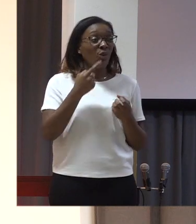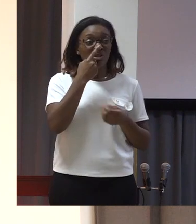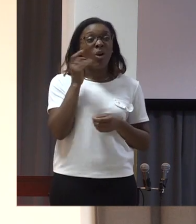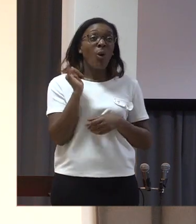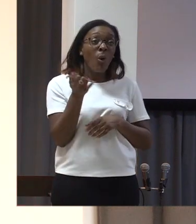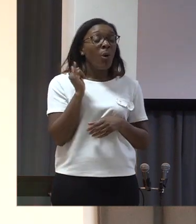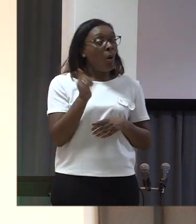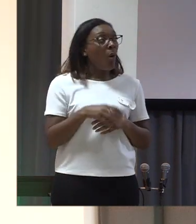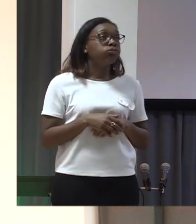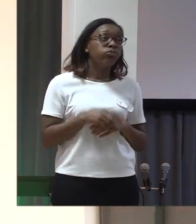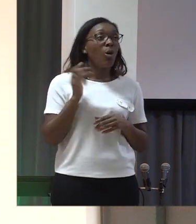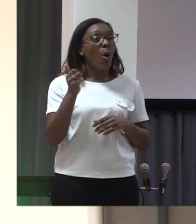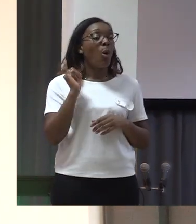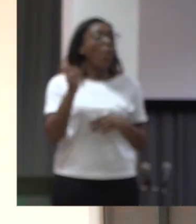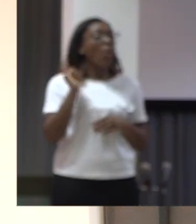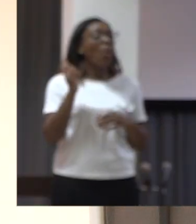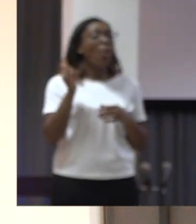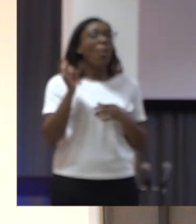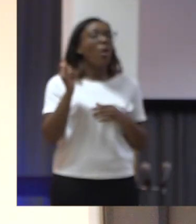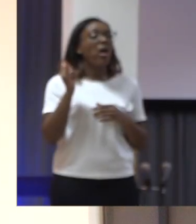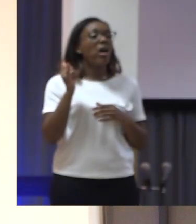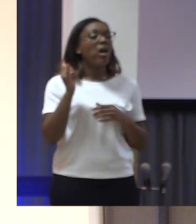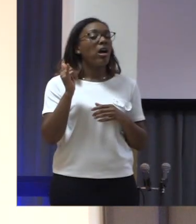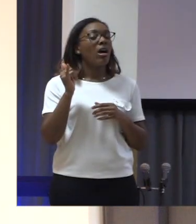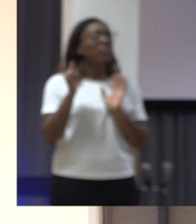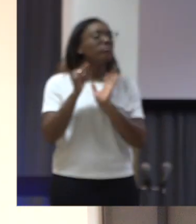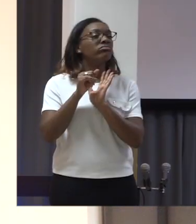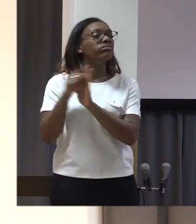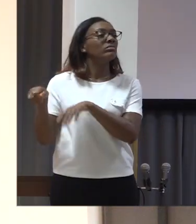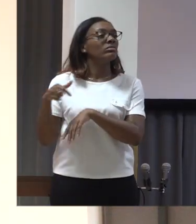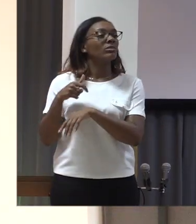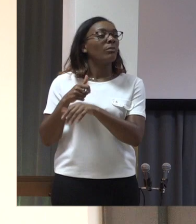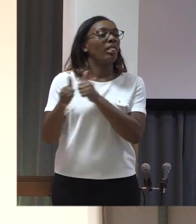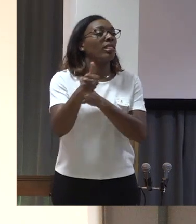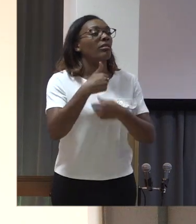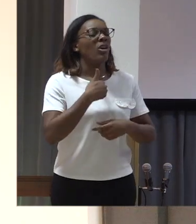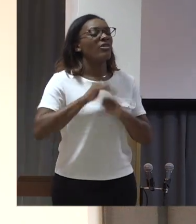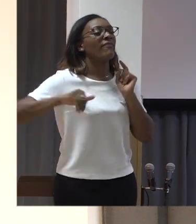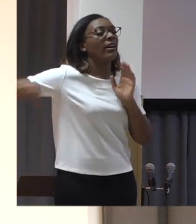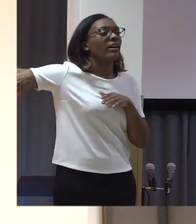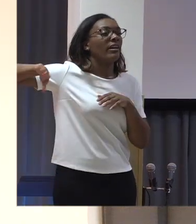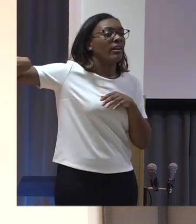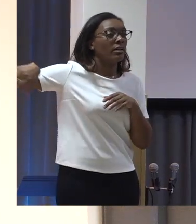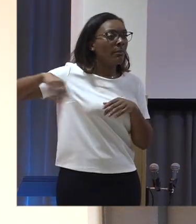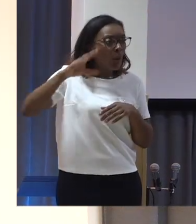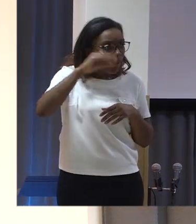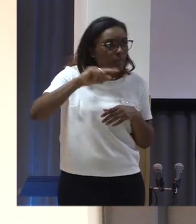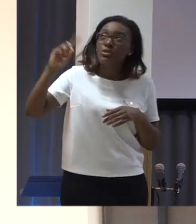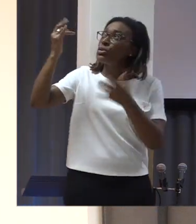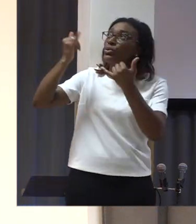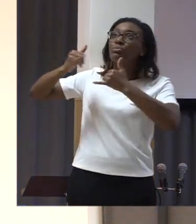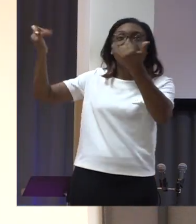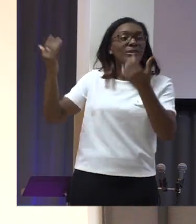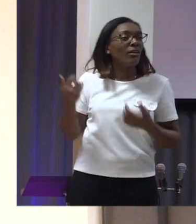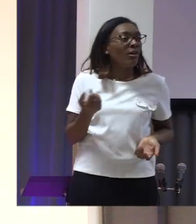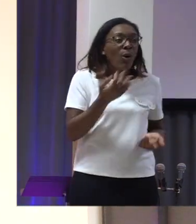longue et nous nous permettons de penser vouloir aider Dieu alors qu'il est tout puissant, nous ne